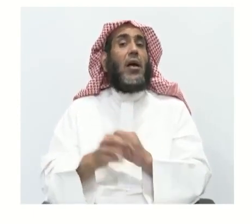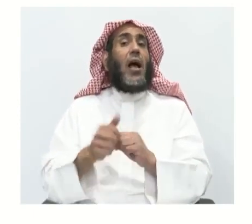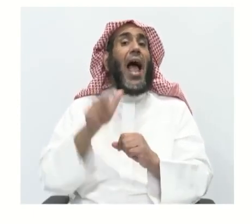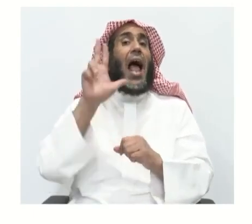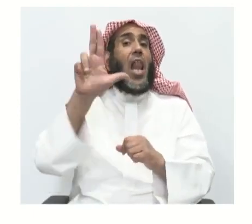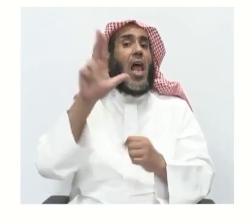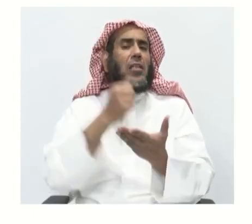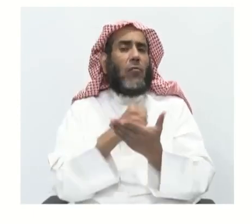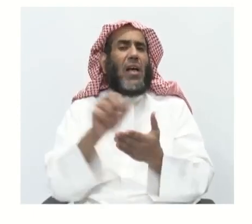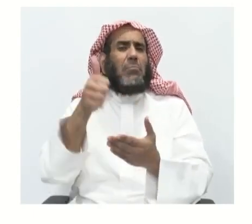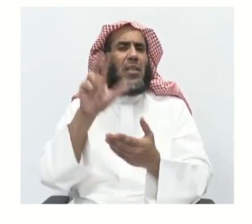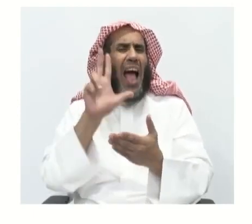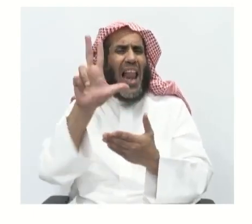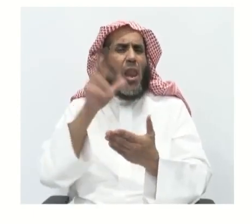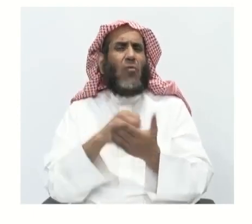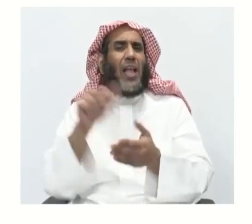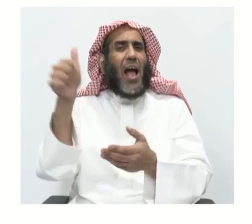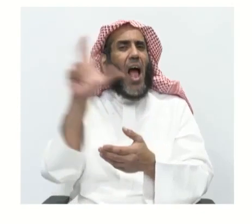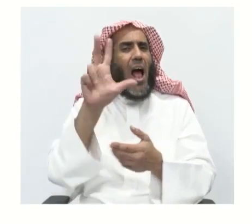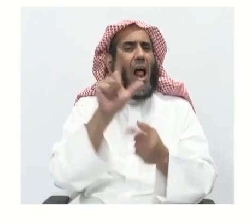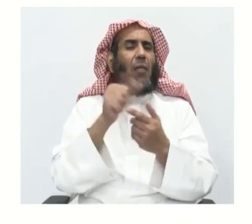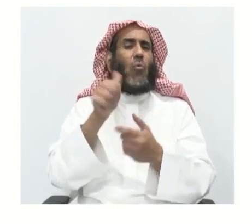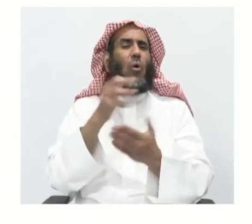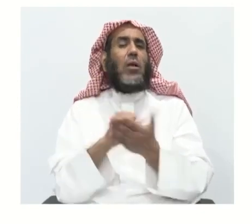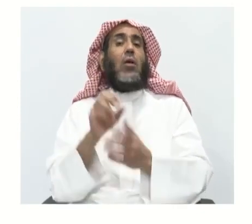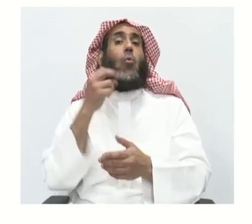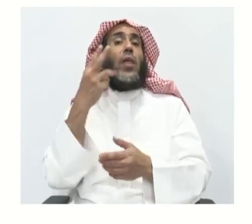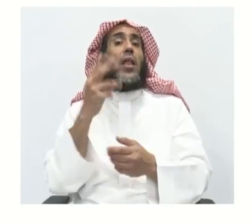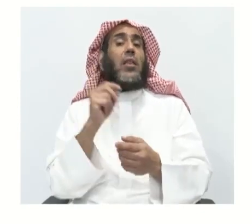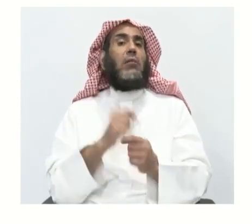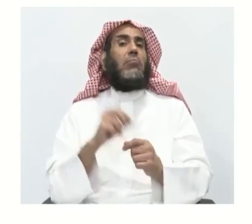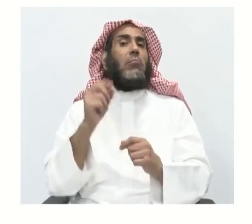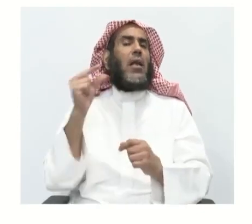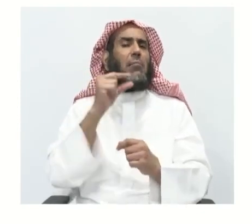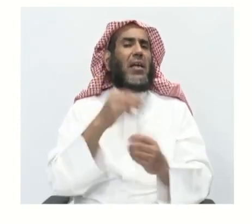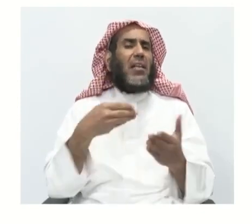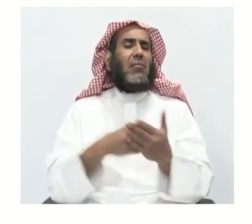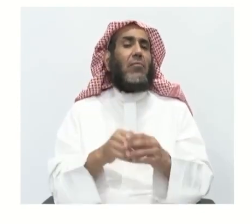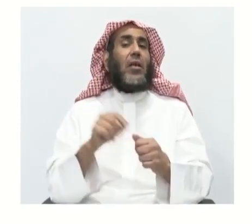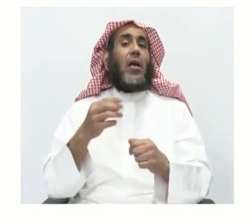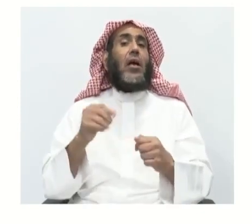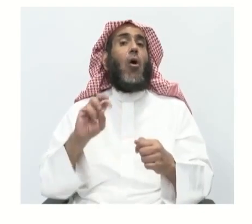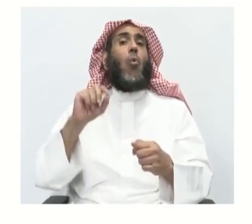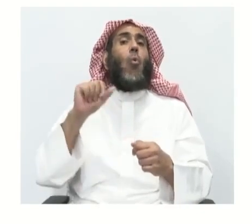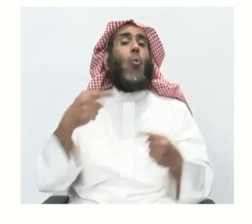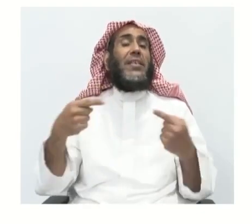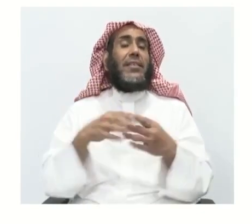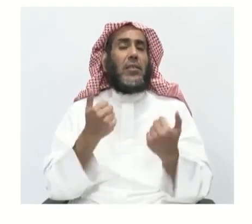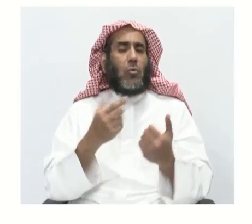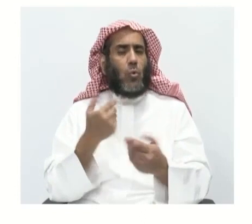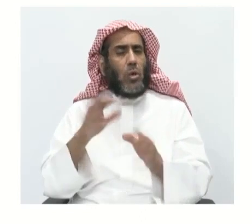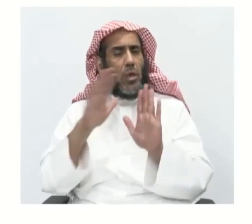التعريف همزه ال التعريف وثلاث كلمات دخلها وصل عد ال النص واستخرج